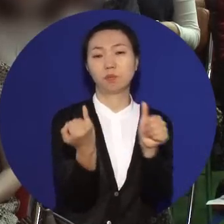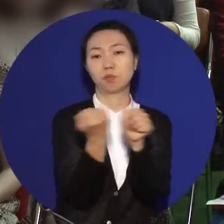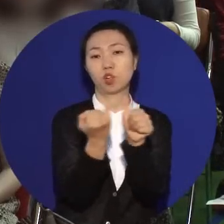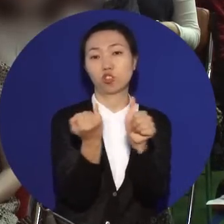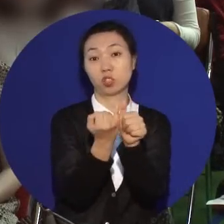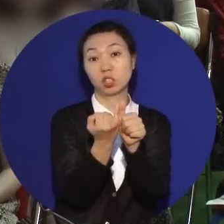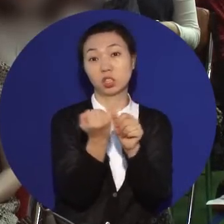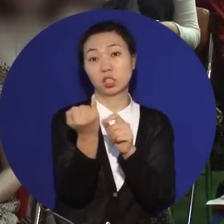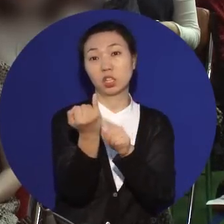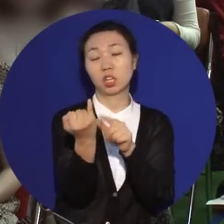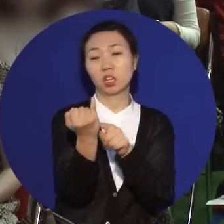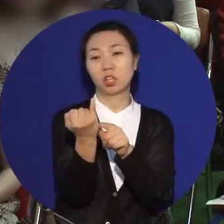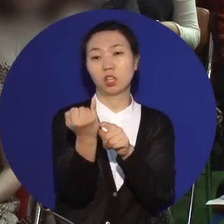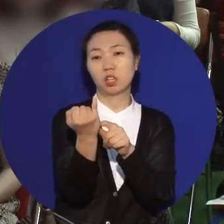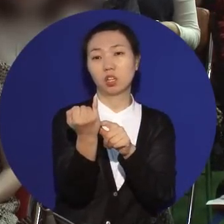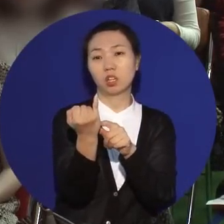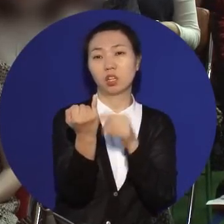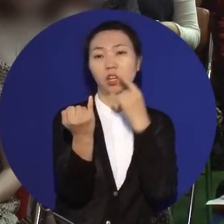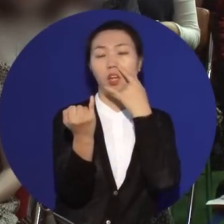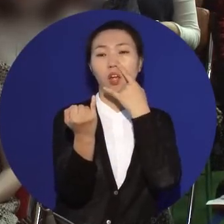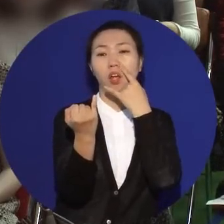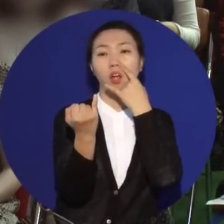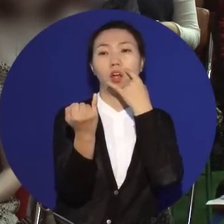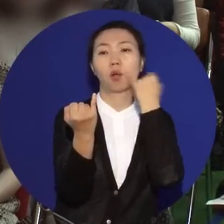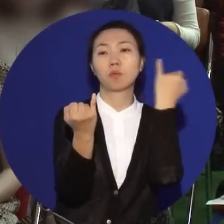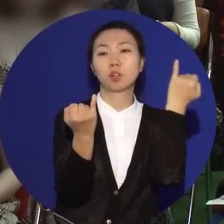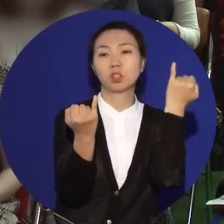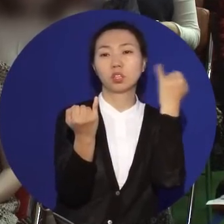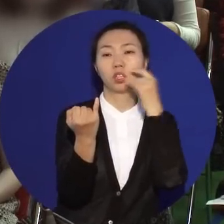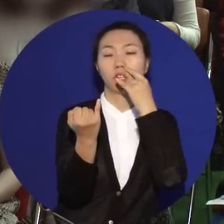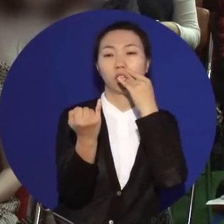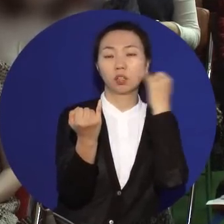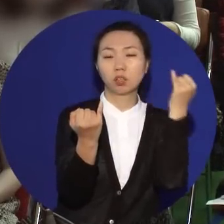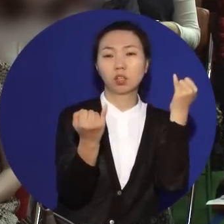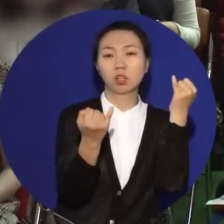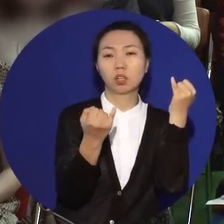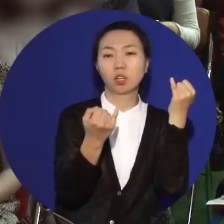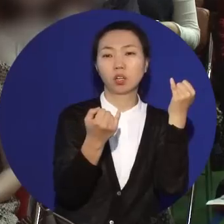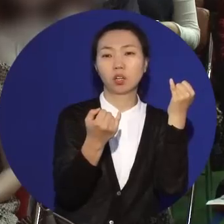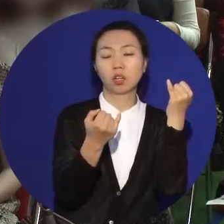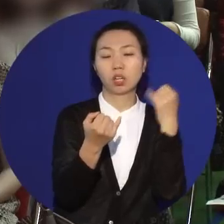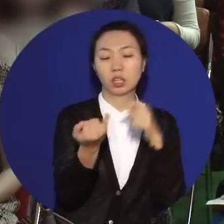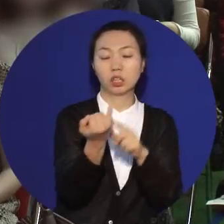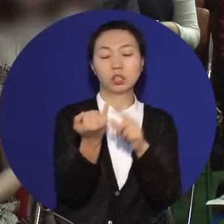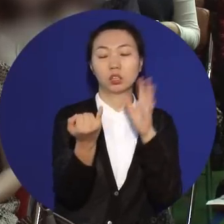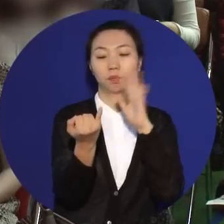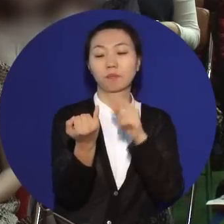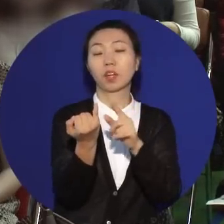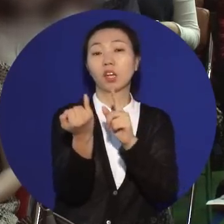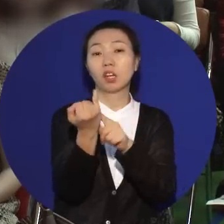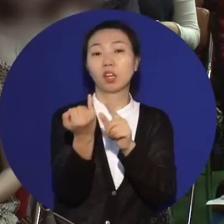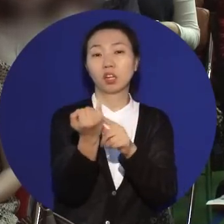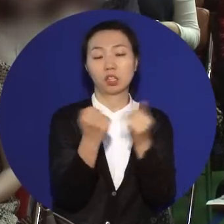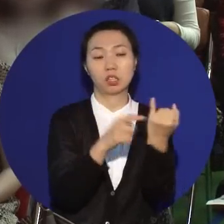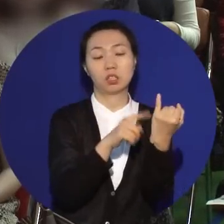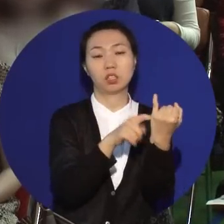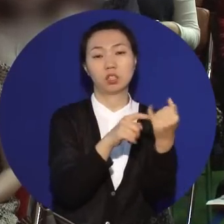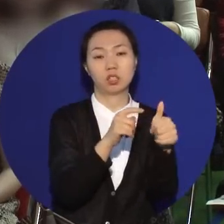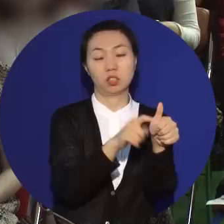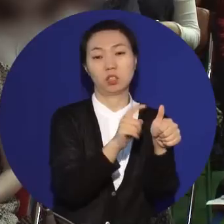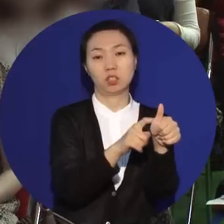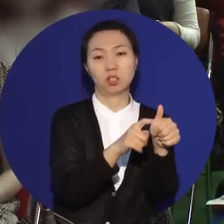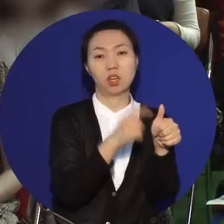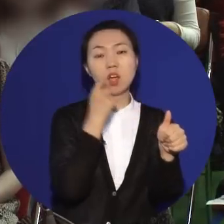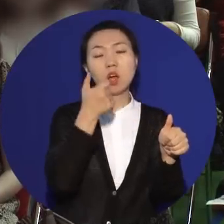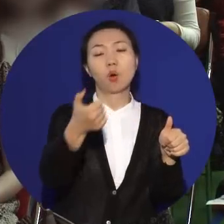당신이 아무래도 좋으니까 단돈 50만 원 일을 벌어도 좋으니까 집에서 놀지만 말고